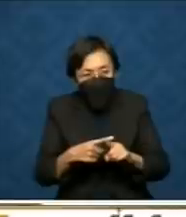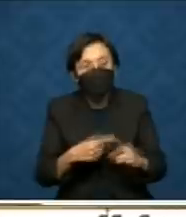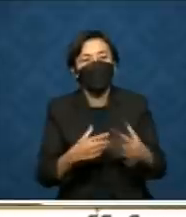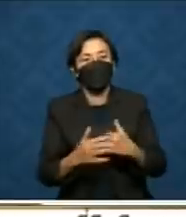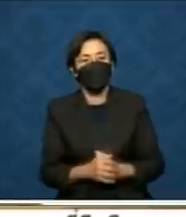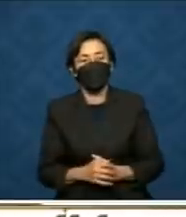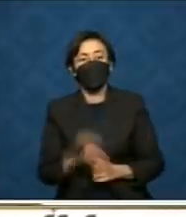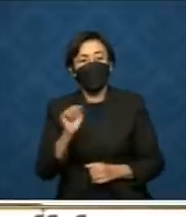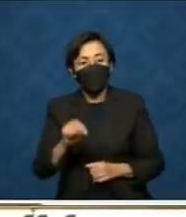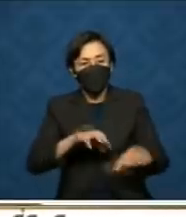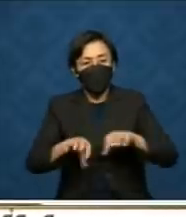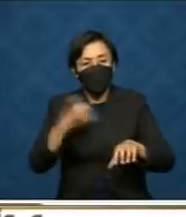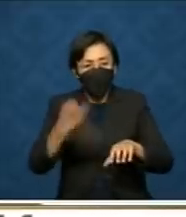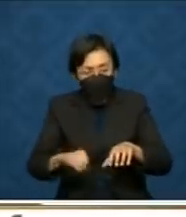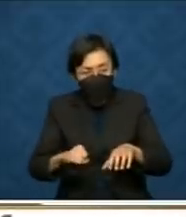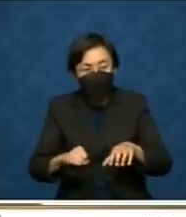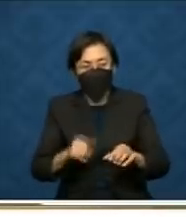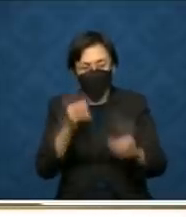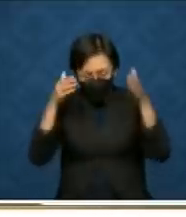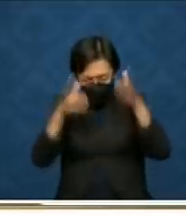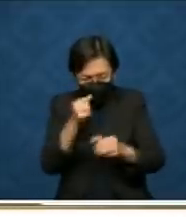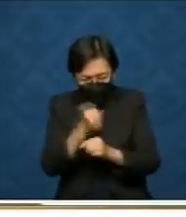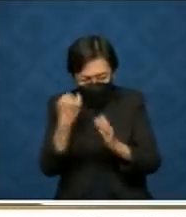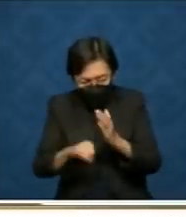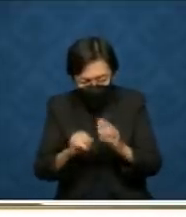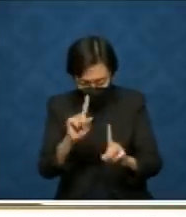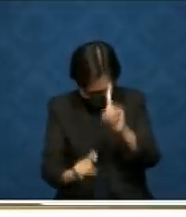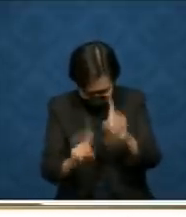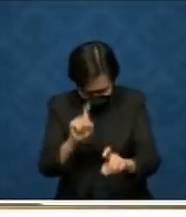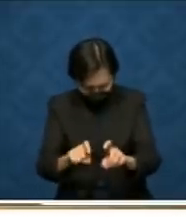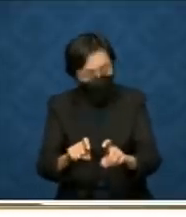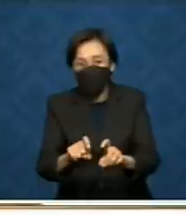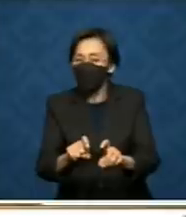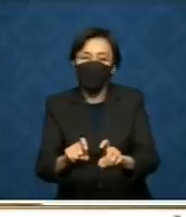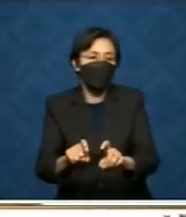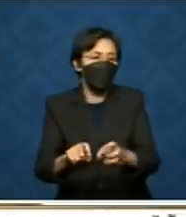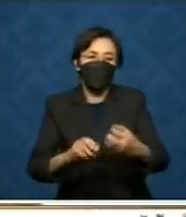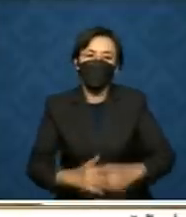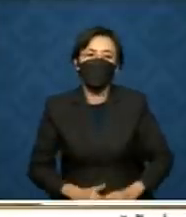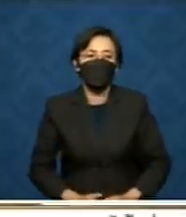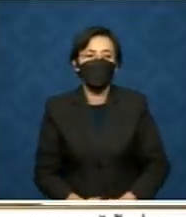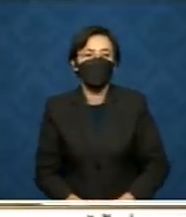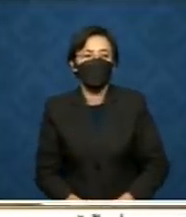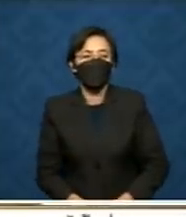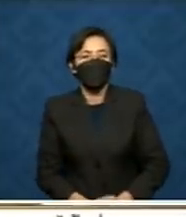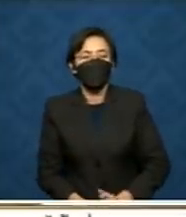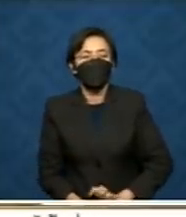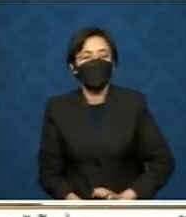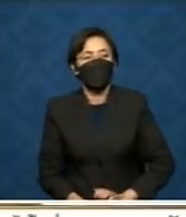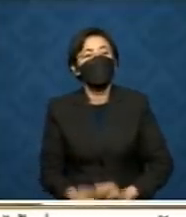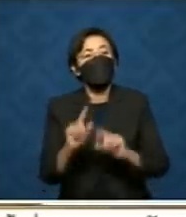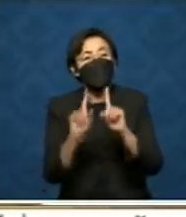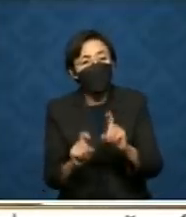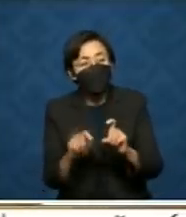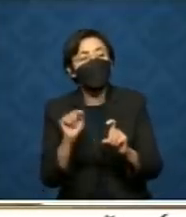ทวดแต่บริหารผิดพลาดหรือจงใจผิดบ้านให้คนตายนี่ถือว่าเป็นความล้มเหลวสูงสุดและแล้วความตาย